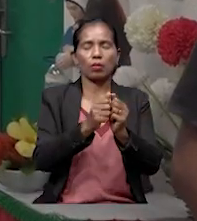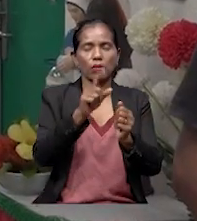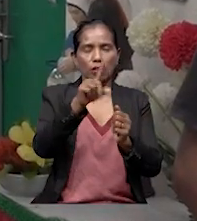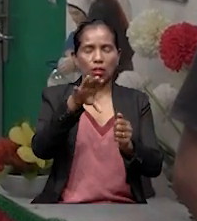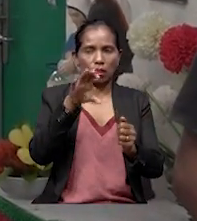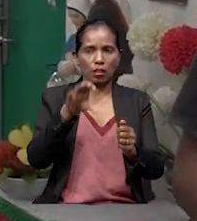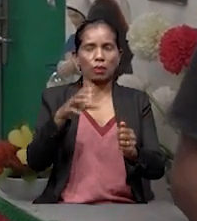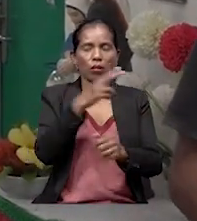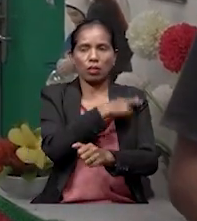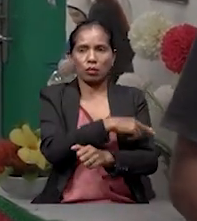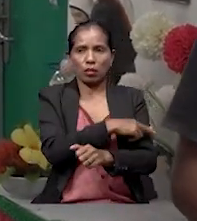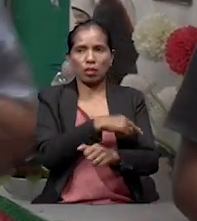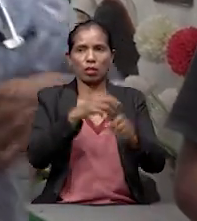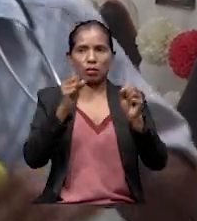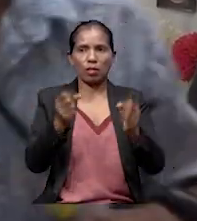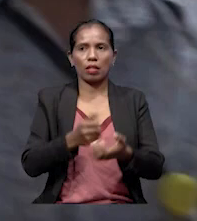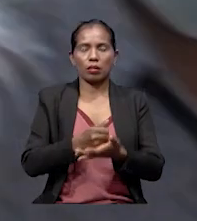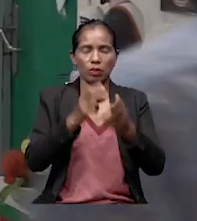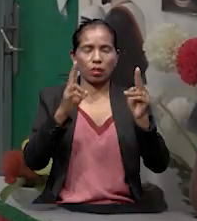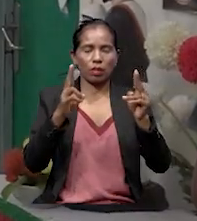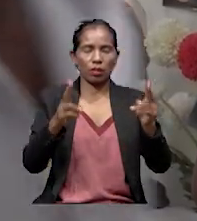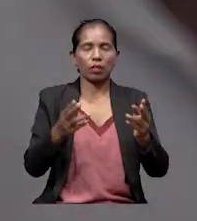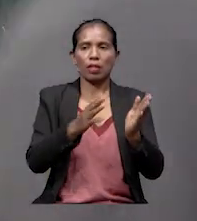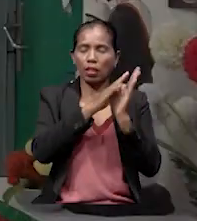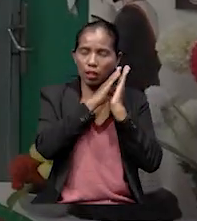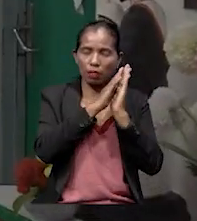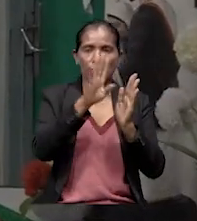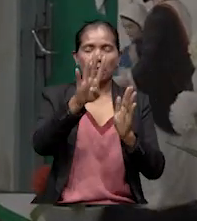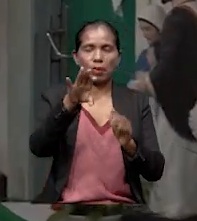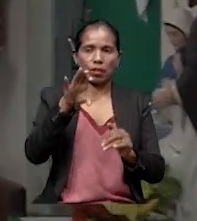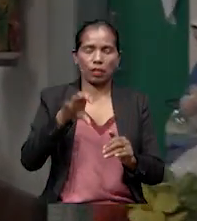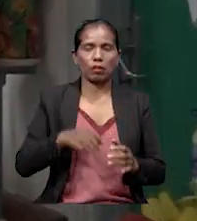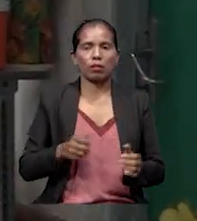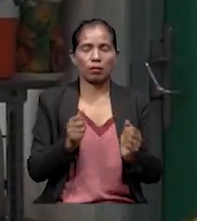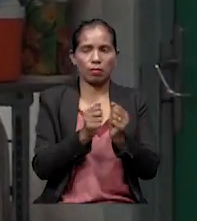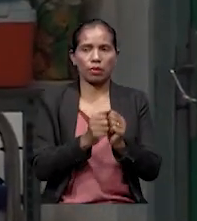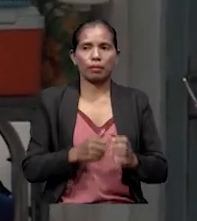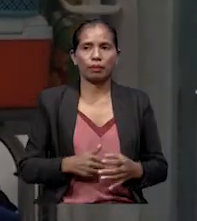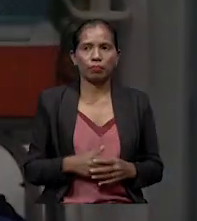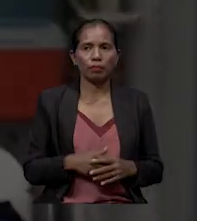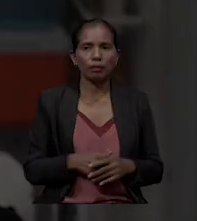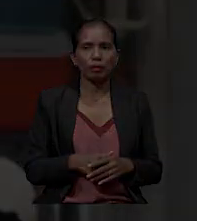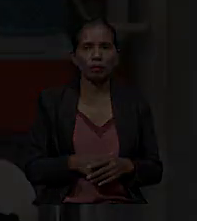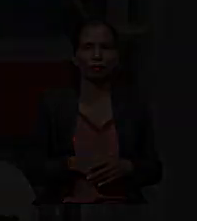bai hospital ne bele responde bai kama atus hat racing efizenya babo Lamberto da Silva ZMN.